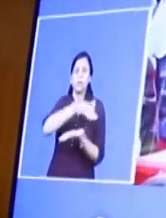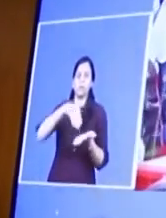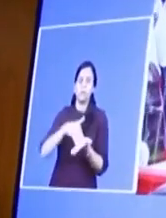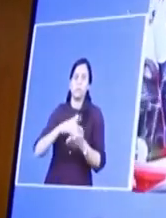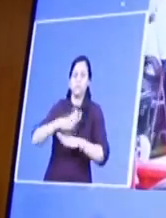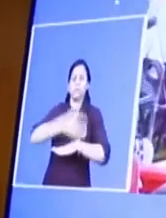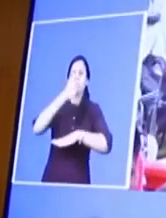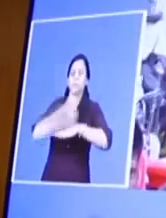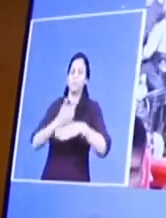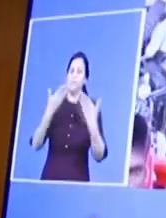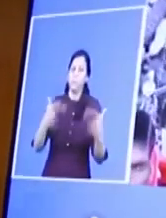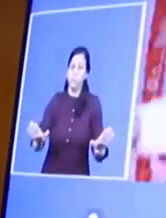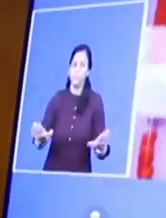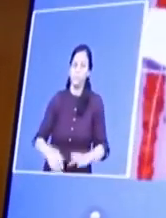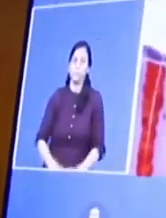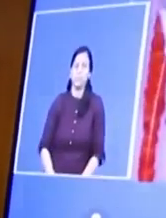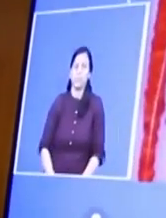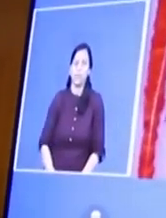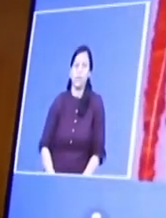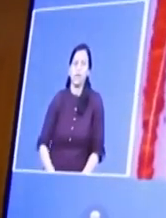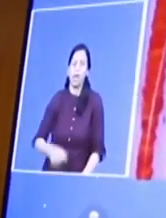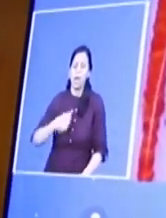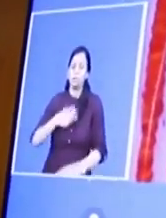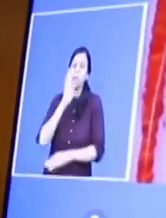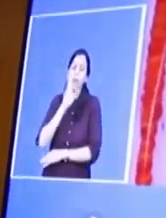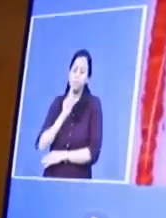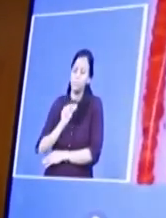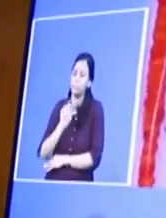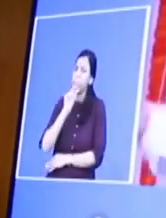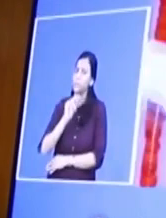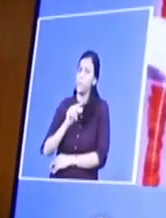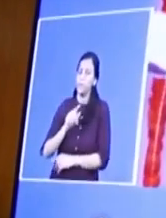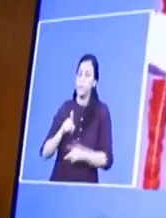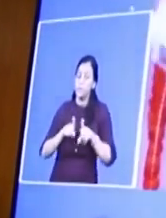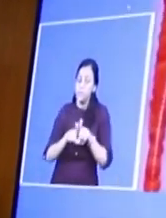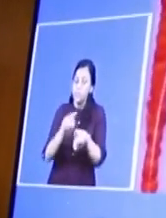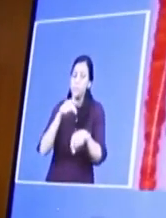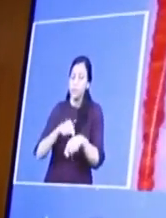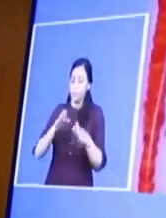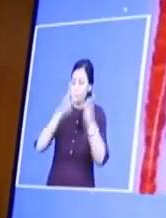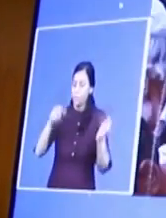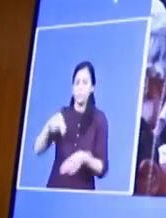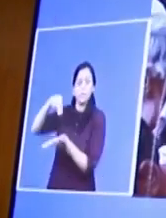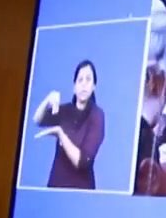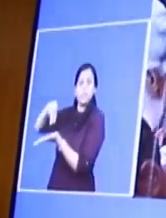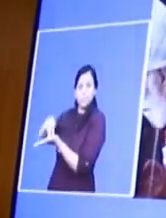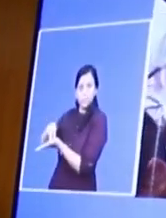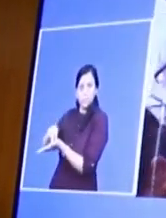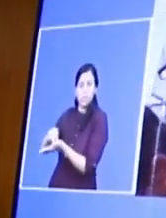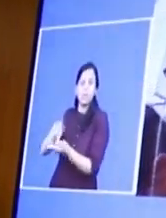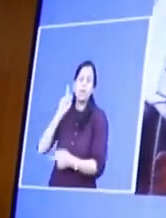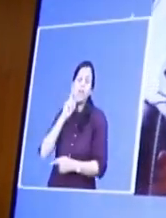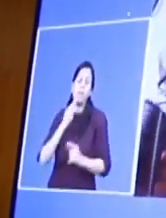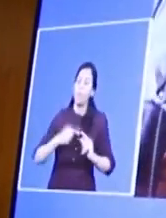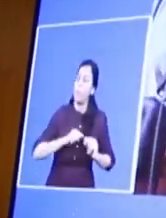की स्थापना की। अभी आज मेरे भाषण के साथ साथ यहां पर मंच पे हमारे